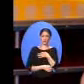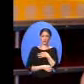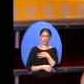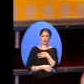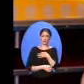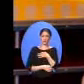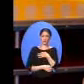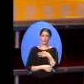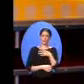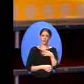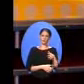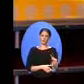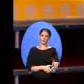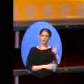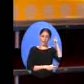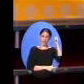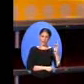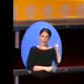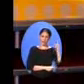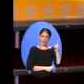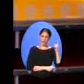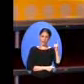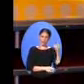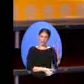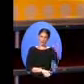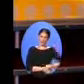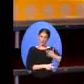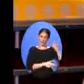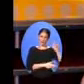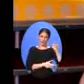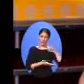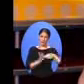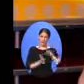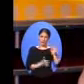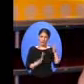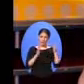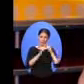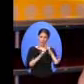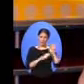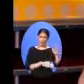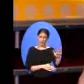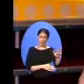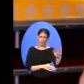הוא השתמש בנשק שלו, בחדר שלו, בבית.